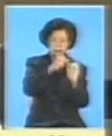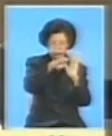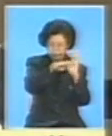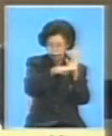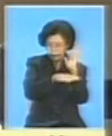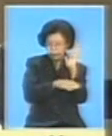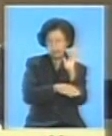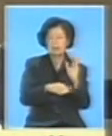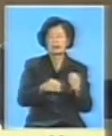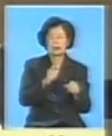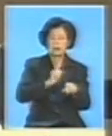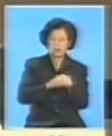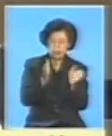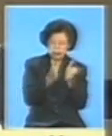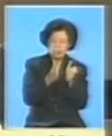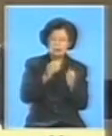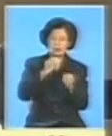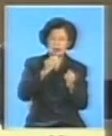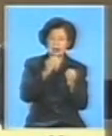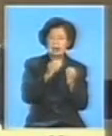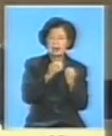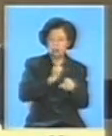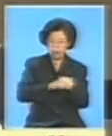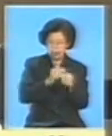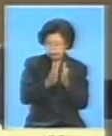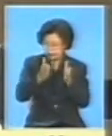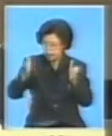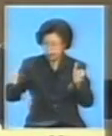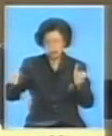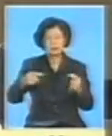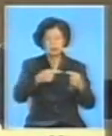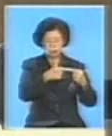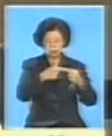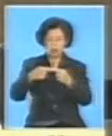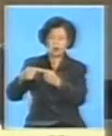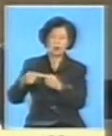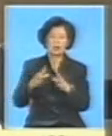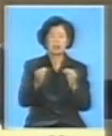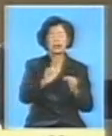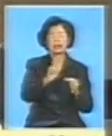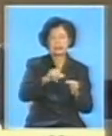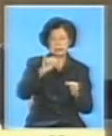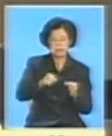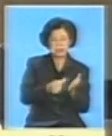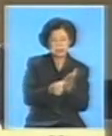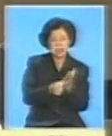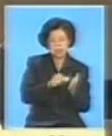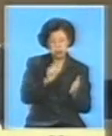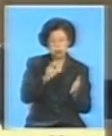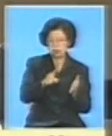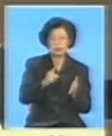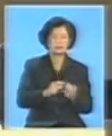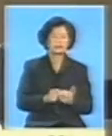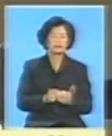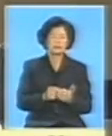ามีอยู่ทั้งระยะสั้นระยะยาวนะครับอย่างต่อเนื่องเรื่องใดก็ตามที่เป็นเรื่องที่มีความจำเป็นเราจะแก้ปัญหาเร่งด่วนก่อน